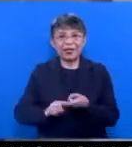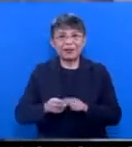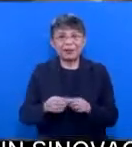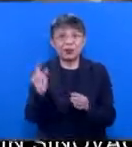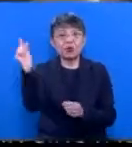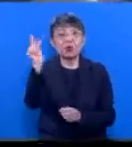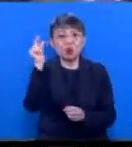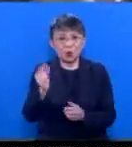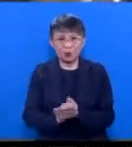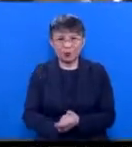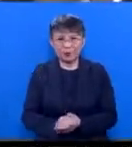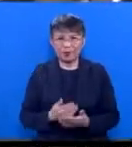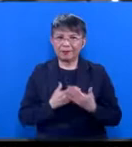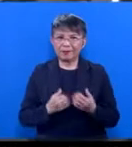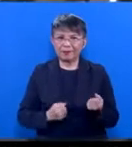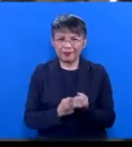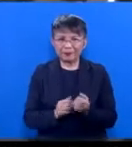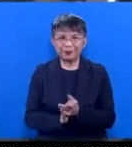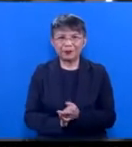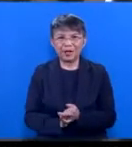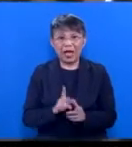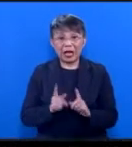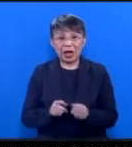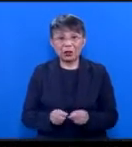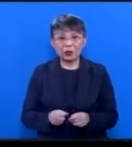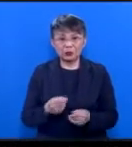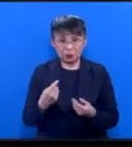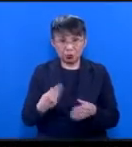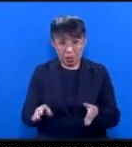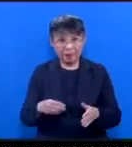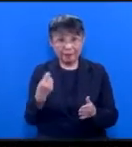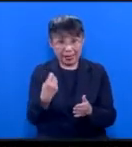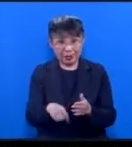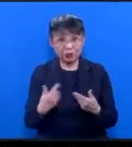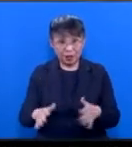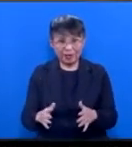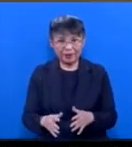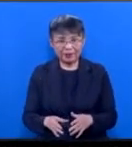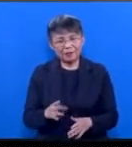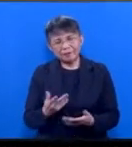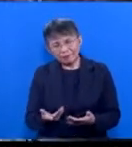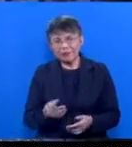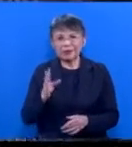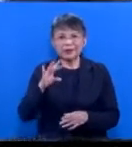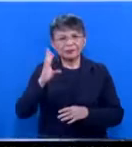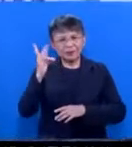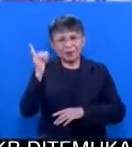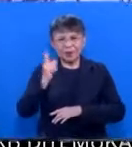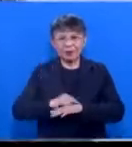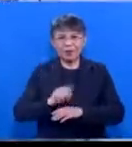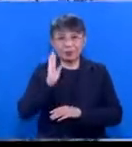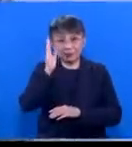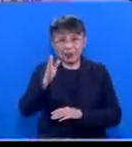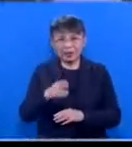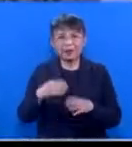ya. Secara administrasi, jika denda subsidiar telah dipenuhi, maka dalam beberapa hari ke depan, suami Nora